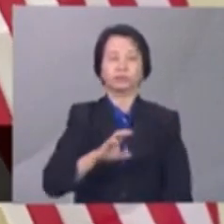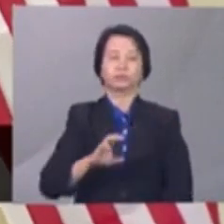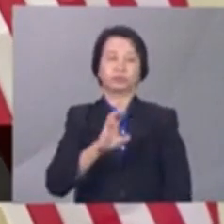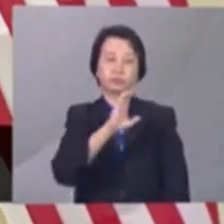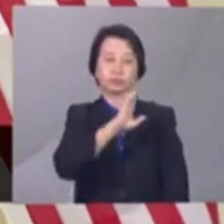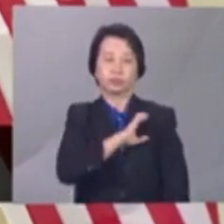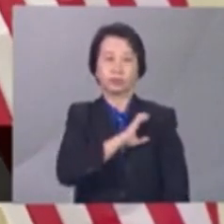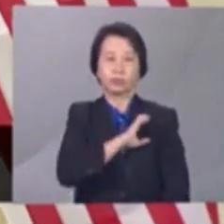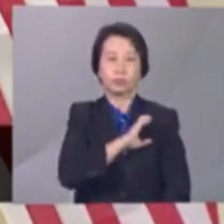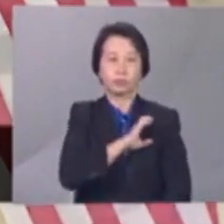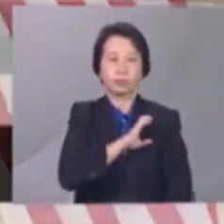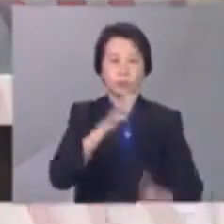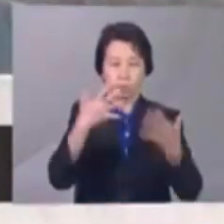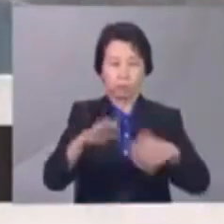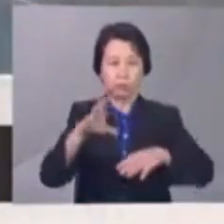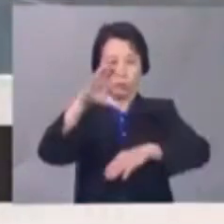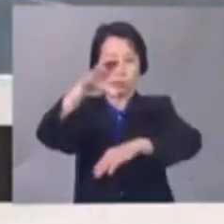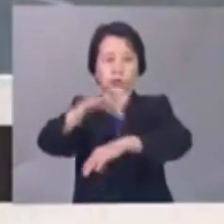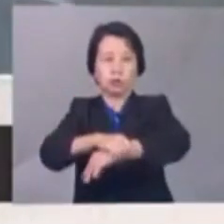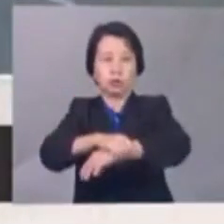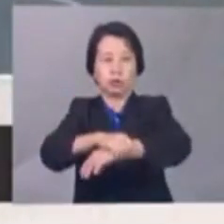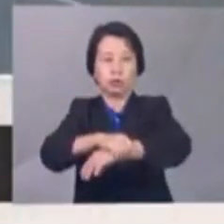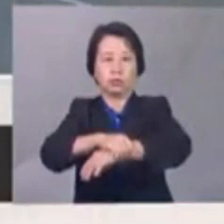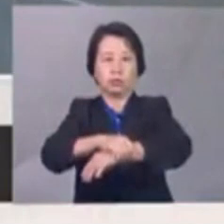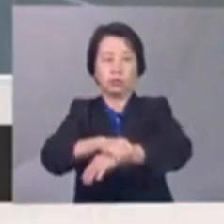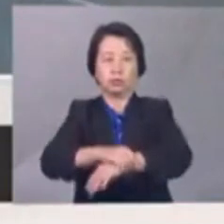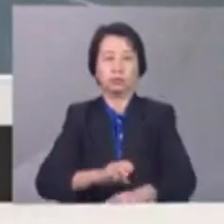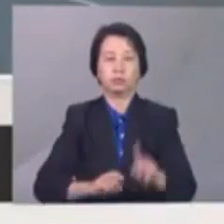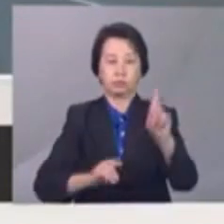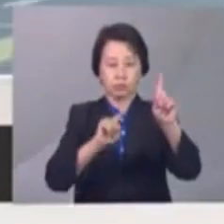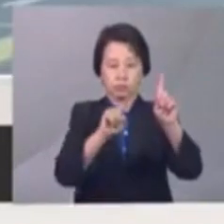PDRM telah menangkap